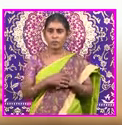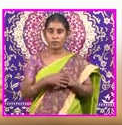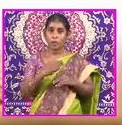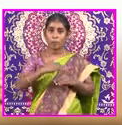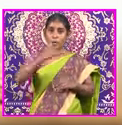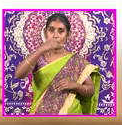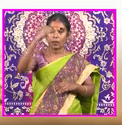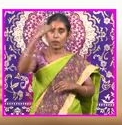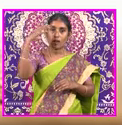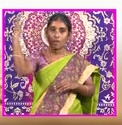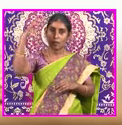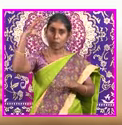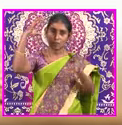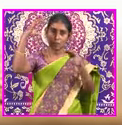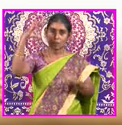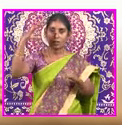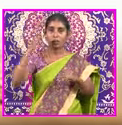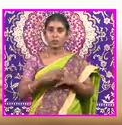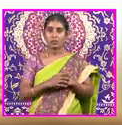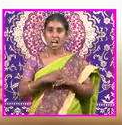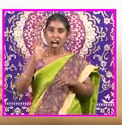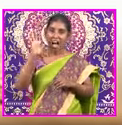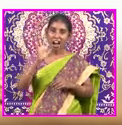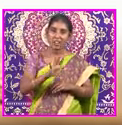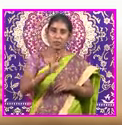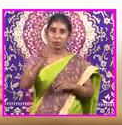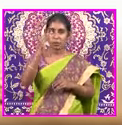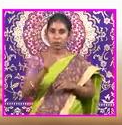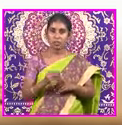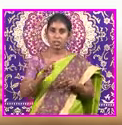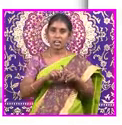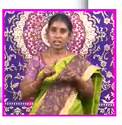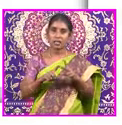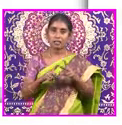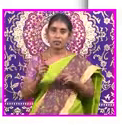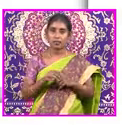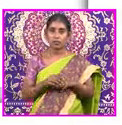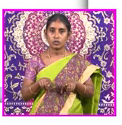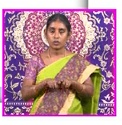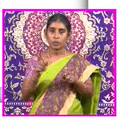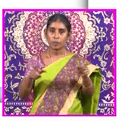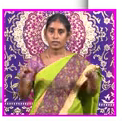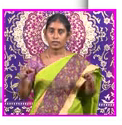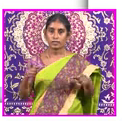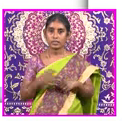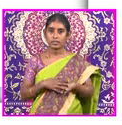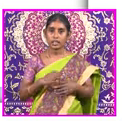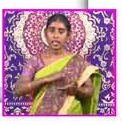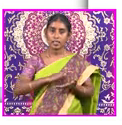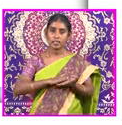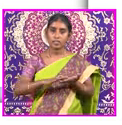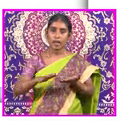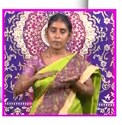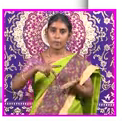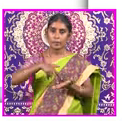ஏறும்போது வாமிட்டிங் சென்ஸ் இது போன்ற பிரச்சனைகள்லாம் வரும். அடுத்தது நிலத்தின் தன்மை. இப்போ ஒரு நேச்சர் ஆஃப் லேண்டு, ஒரு இடத்துல வந்து